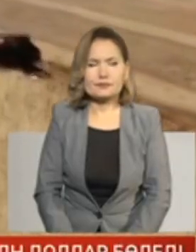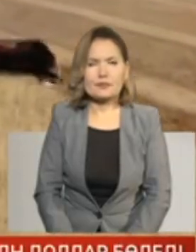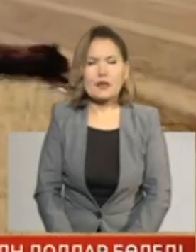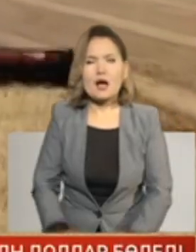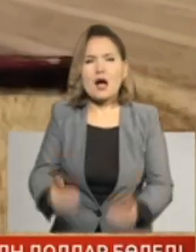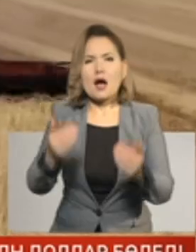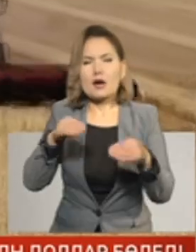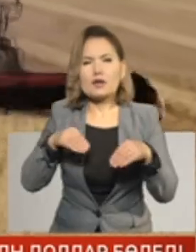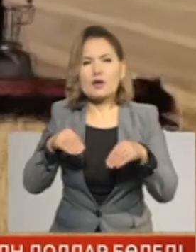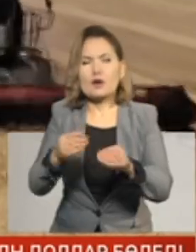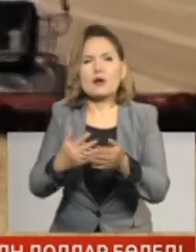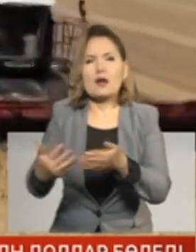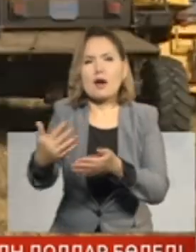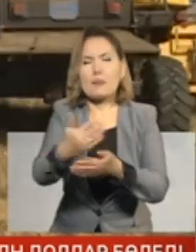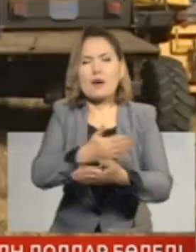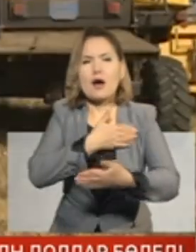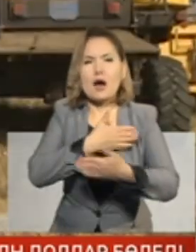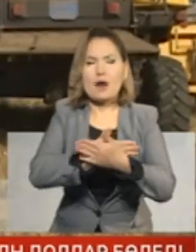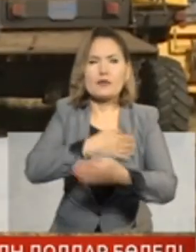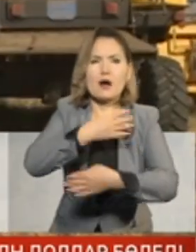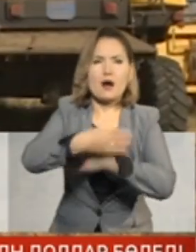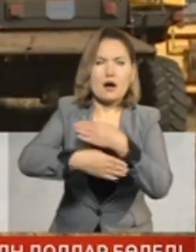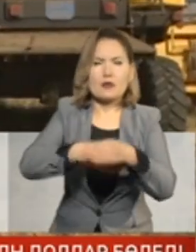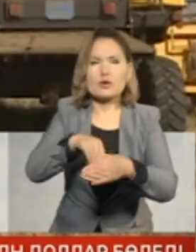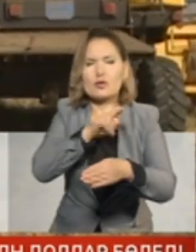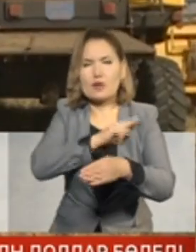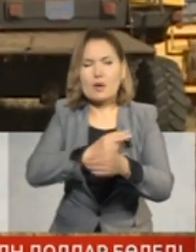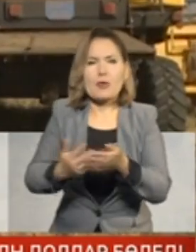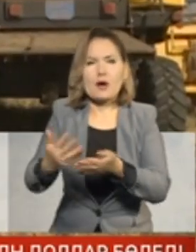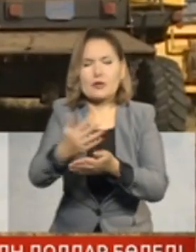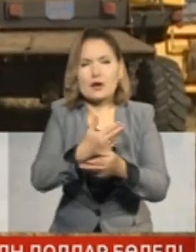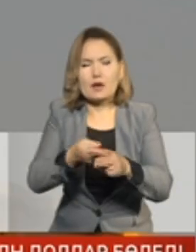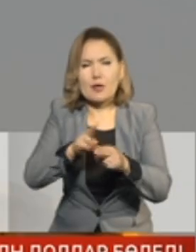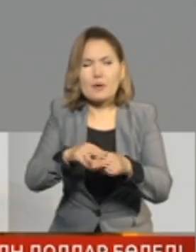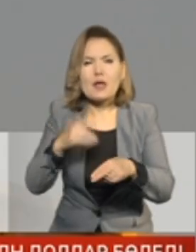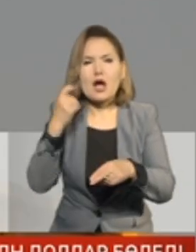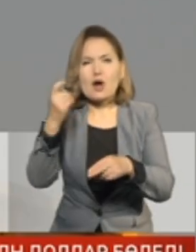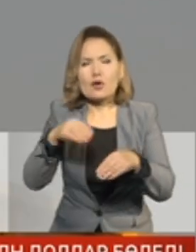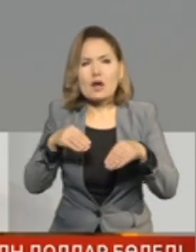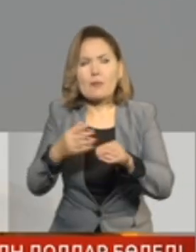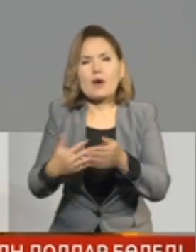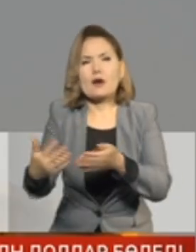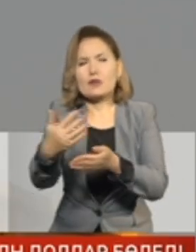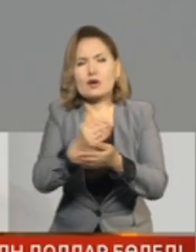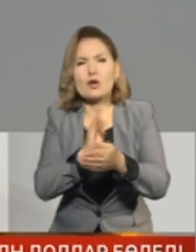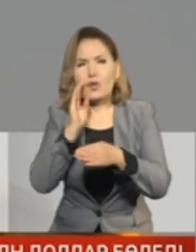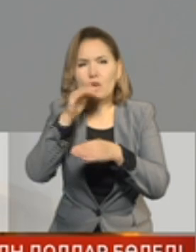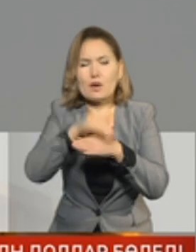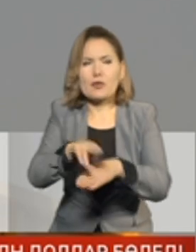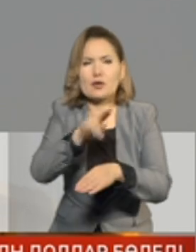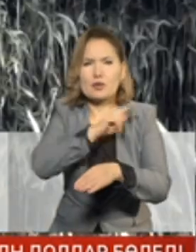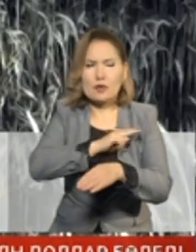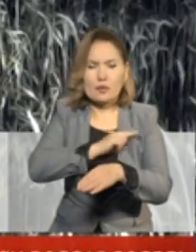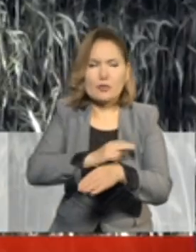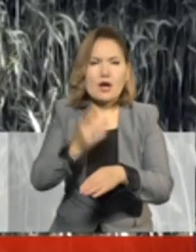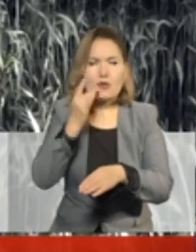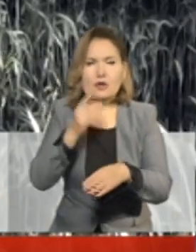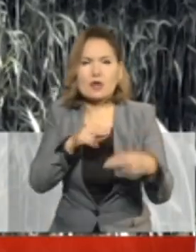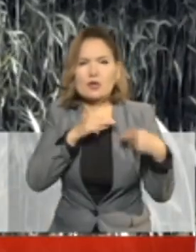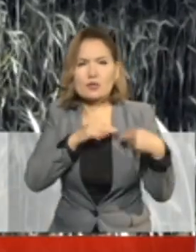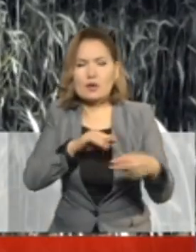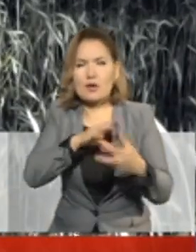Hazır егіс алқаптарында орақ науқаны қызу жүріп жатыр. Шаруалар піскен дақылды жинап алу үшін күндіз-түні бел жазбай еңбек